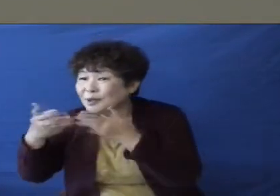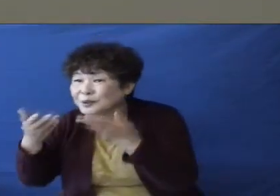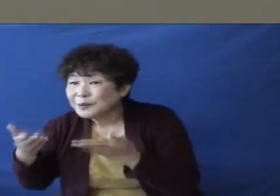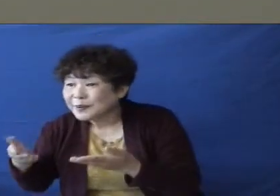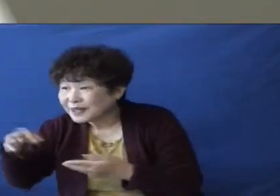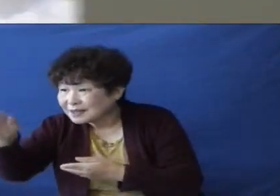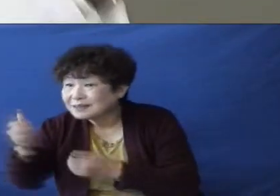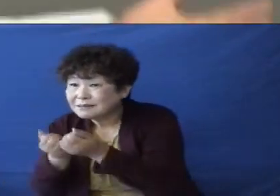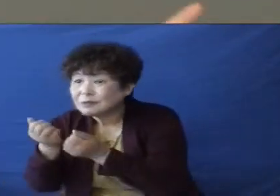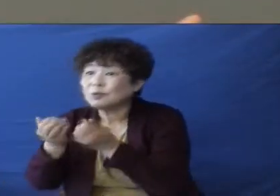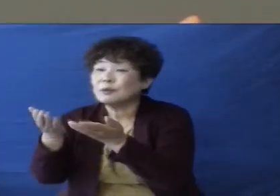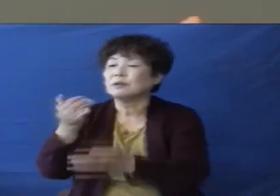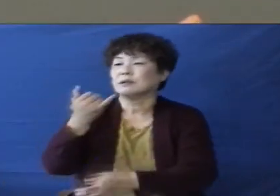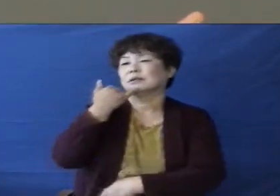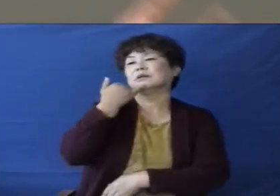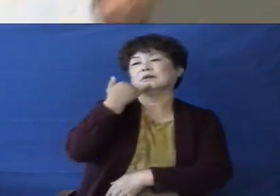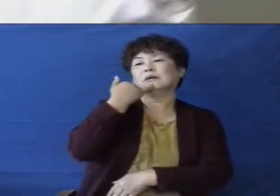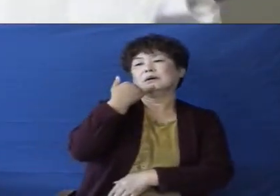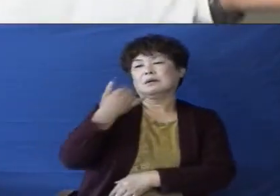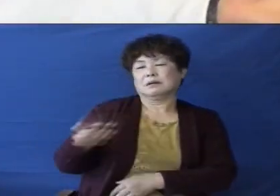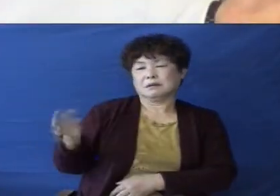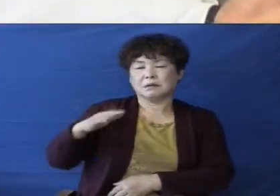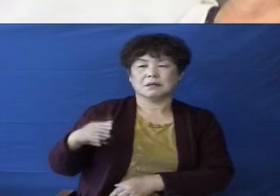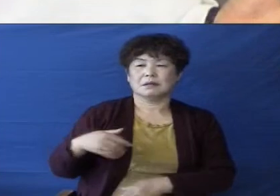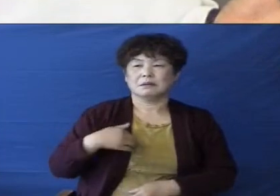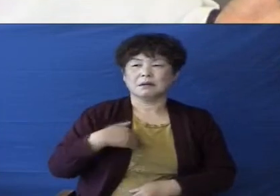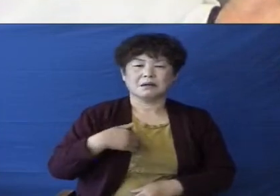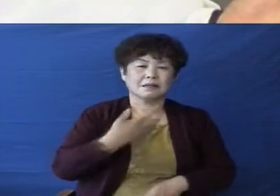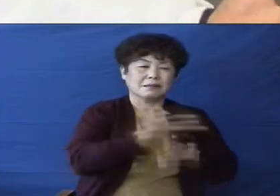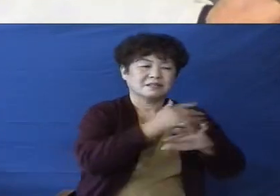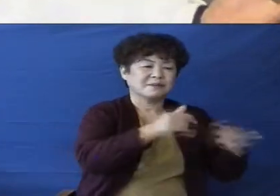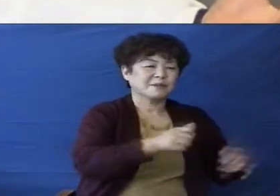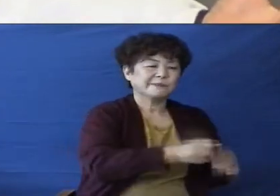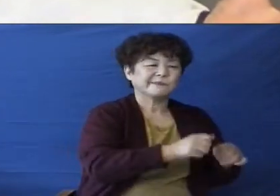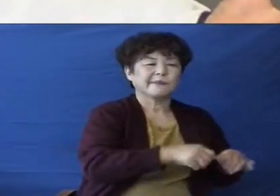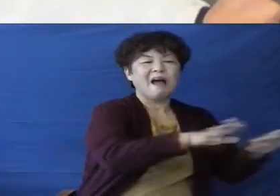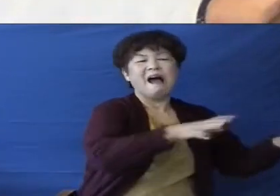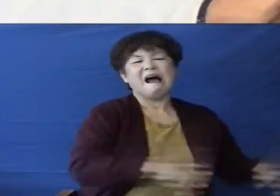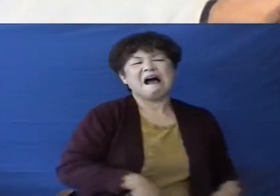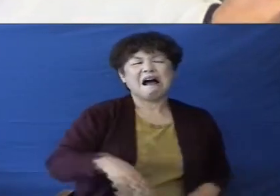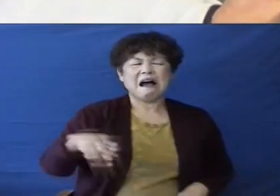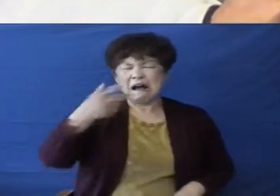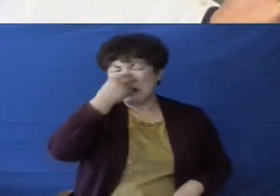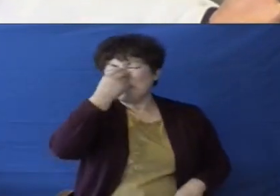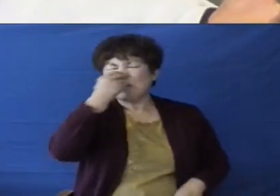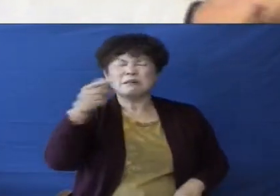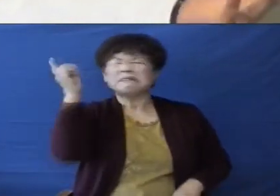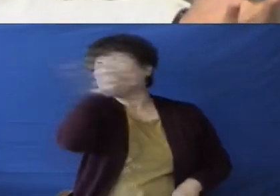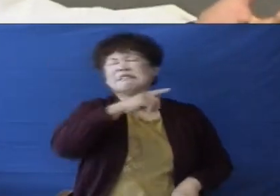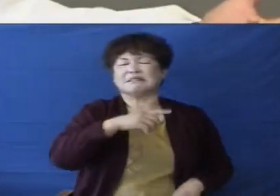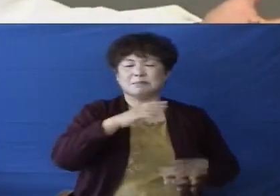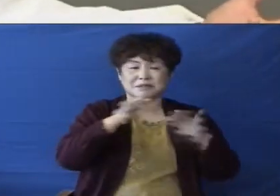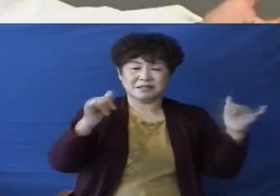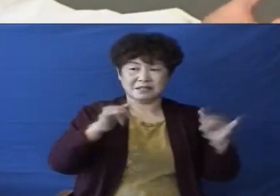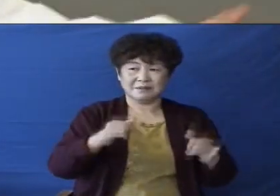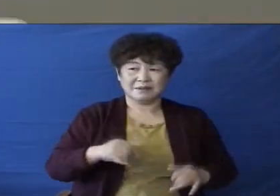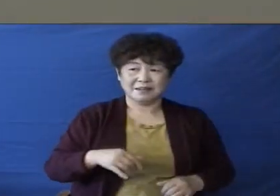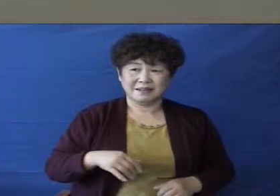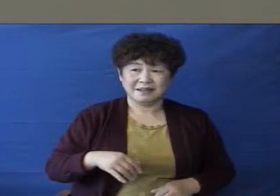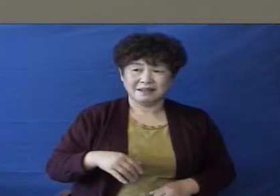사람들에게 자꾸 얘기를 해요 소문을 내는 거야 뭐라고 나쁜 놈이라고 나쁜 사람이라고 회선 안 될 짓을